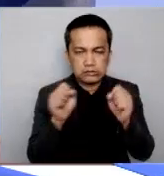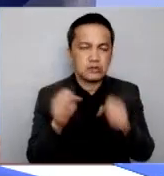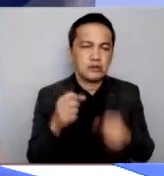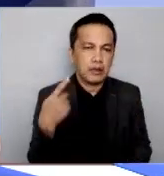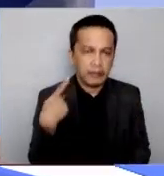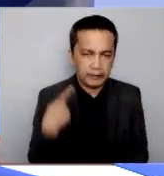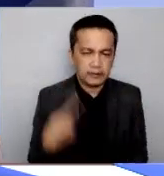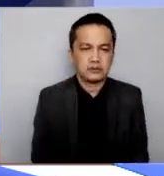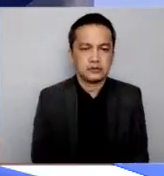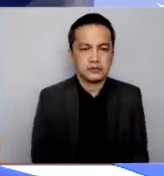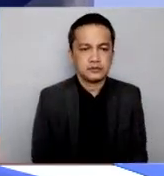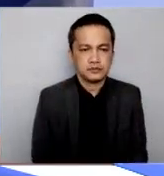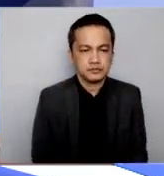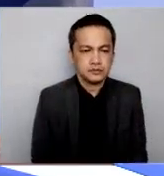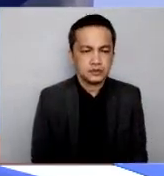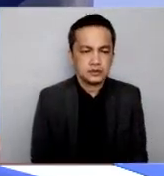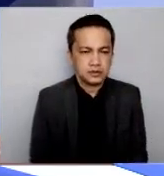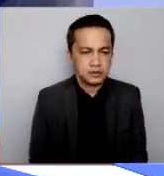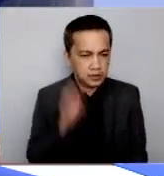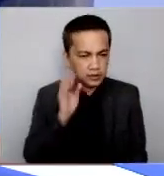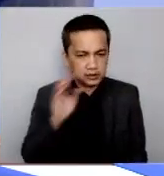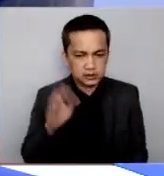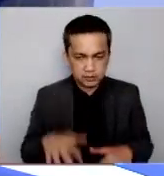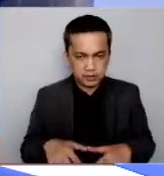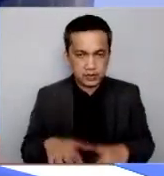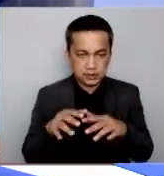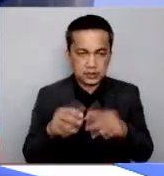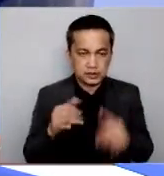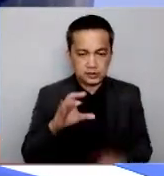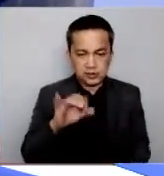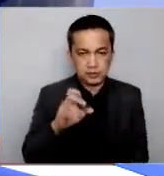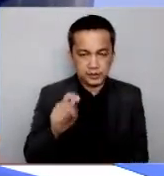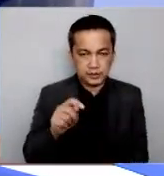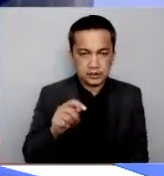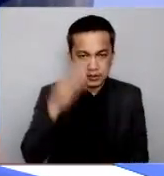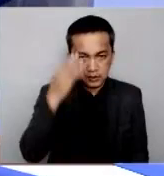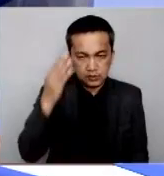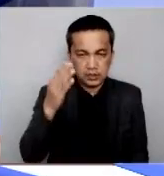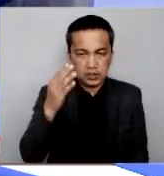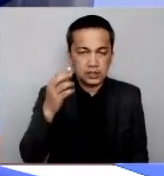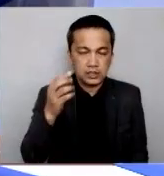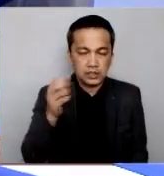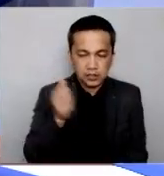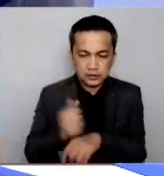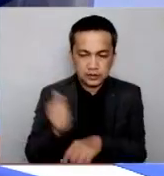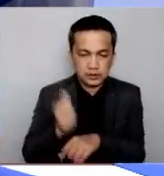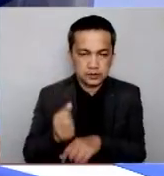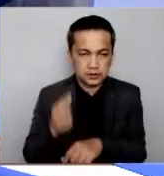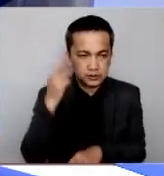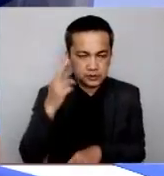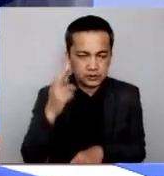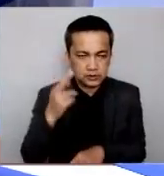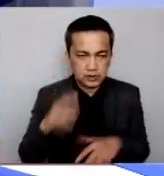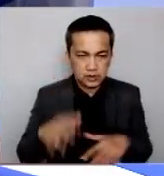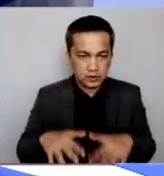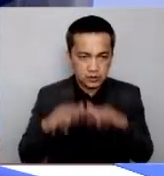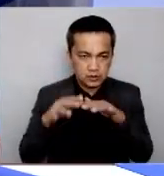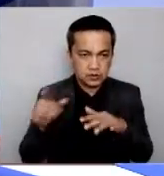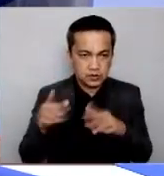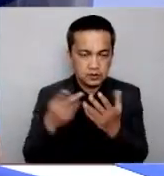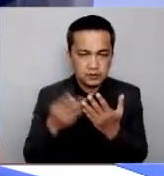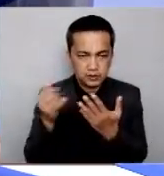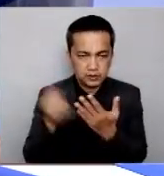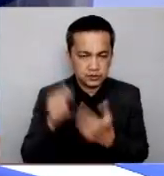Ibang klaseng baharaw ang tumama ngayon sa Kalumpit, Bulacan. Ang sinisising dahilan ng hindi pa rin humuhupang tubig doon ay proyekto ng